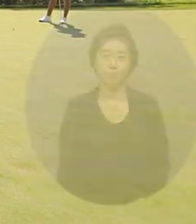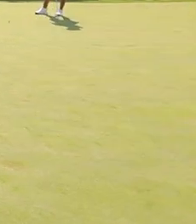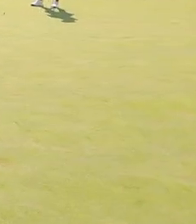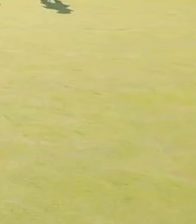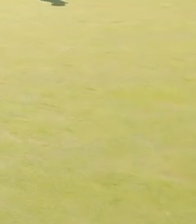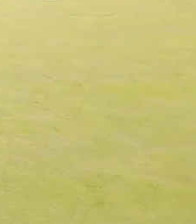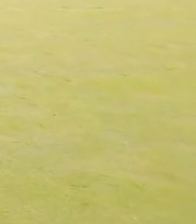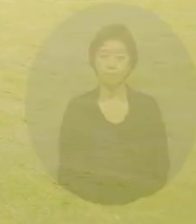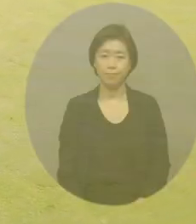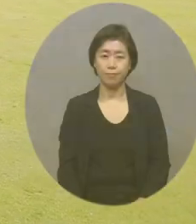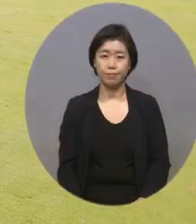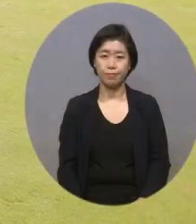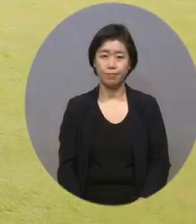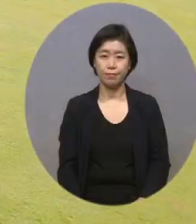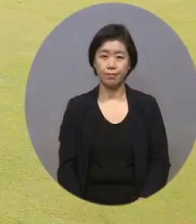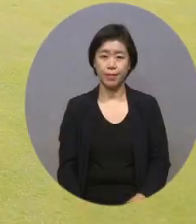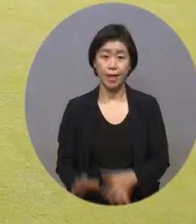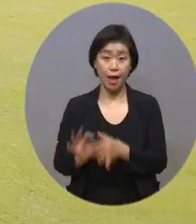고고고!